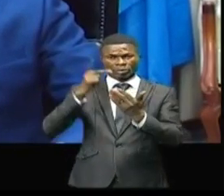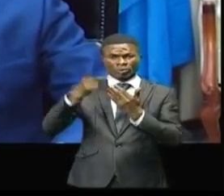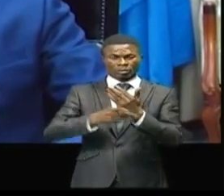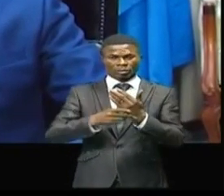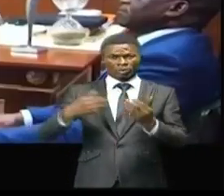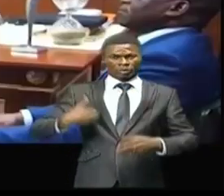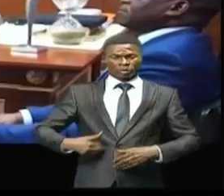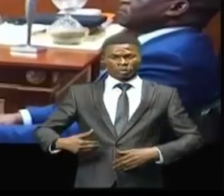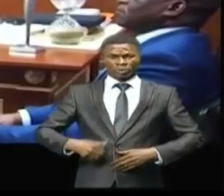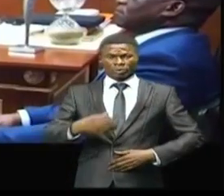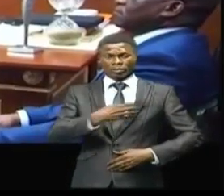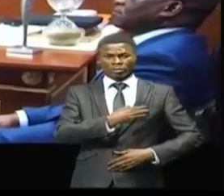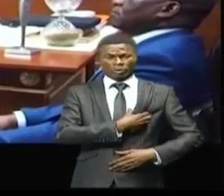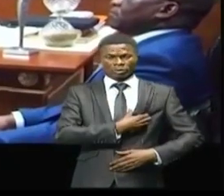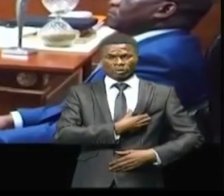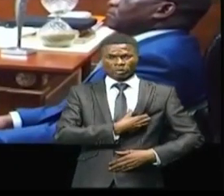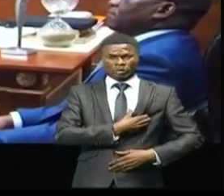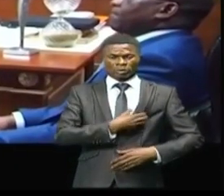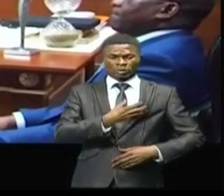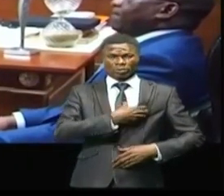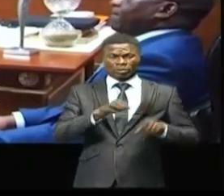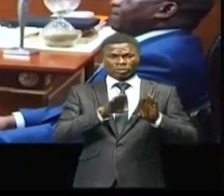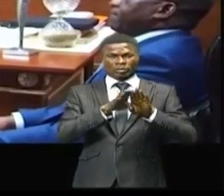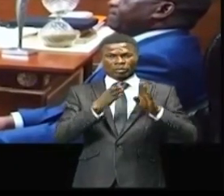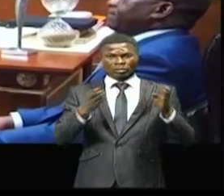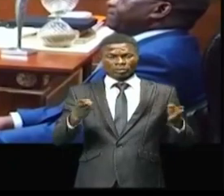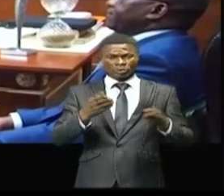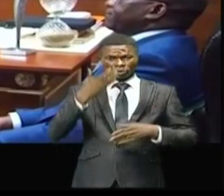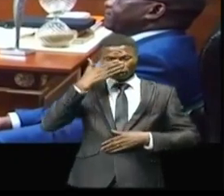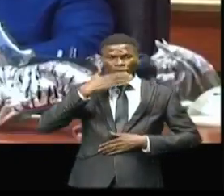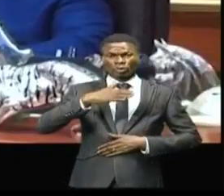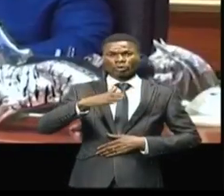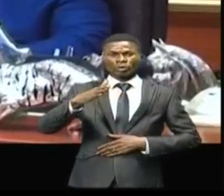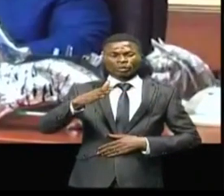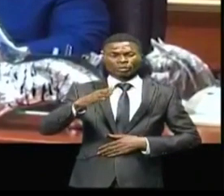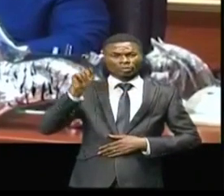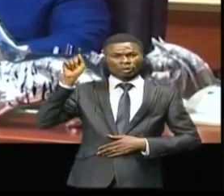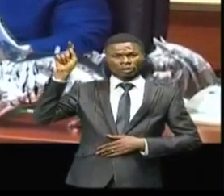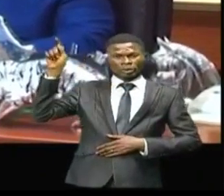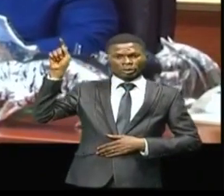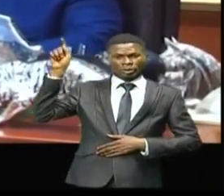chirurgies cardiaques pédiatrique à cœur ouvert de la clinique gallima